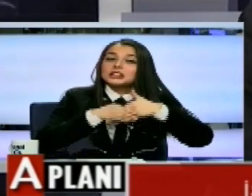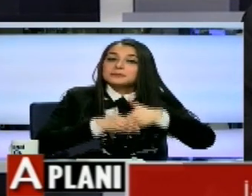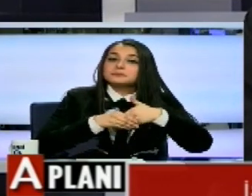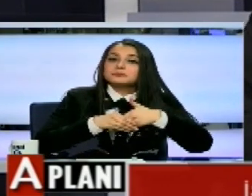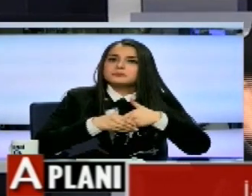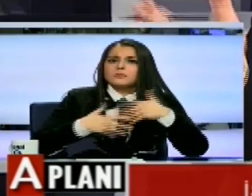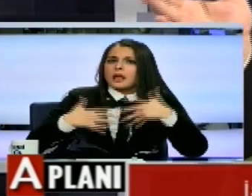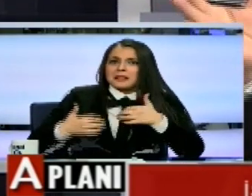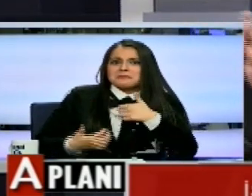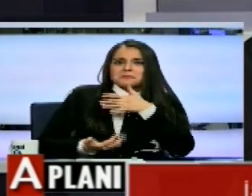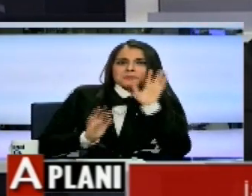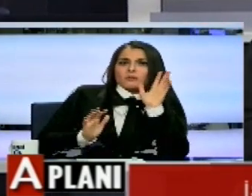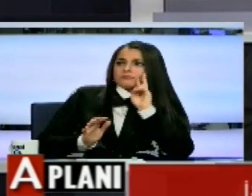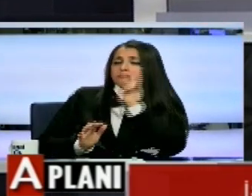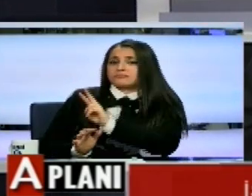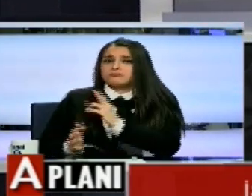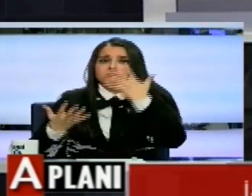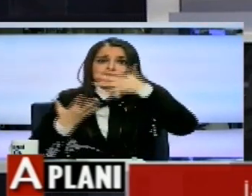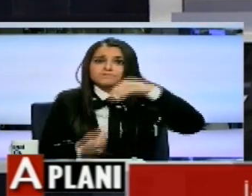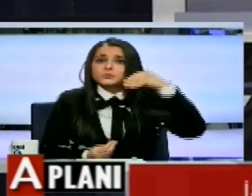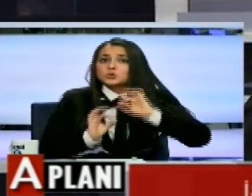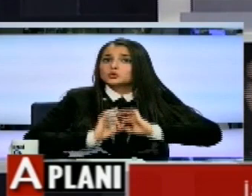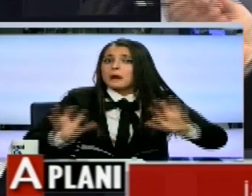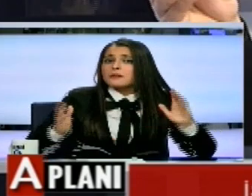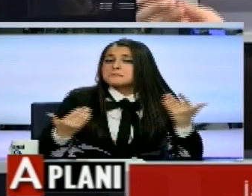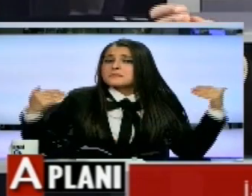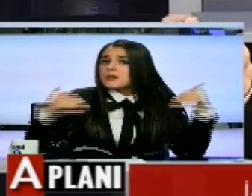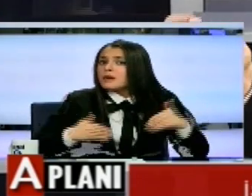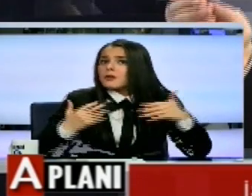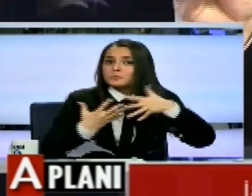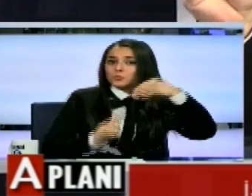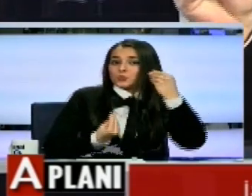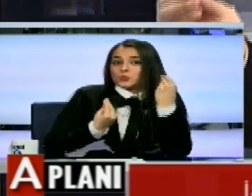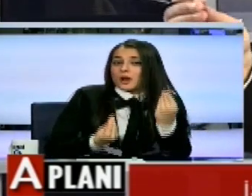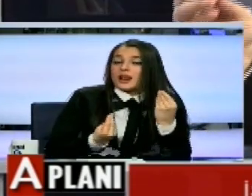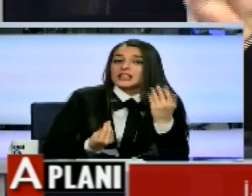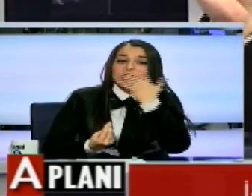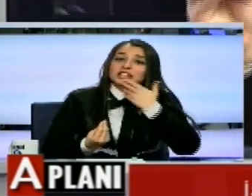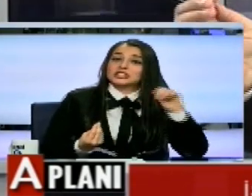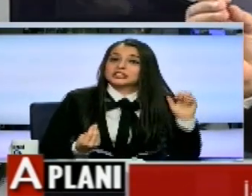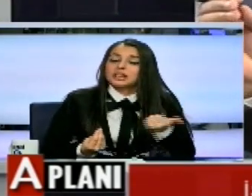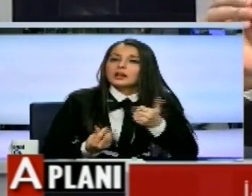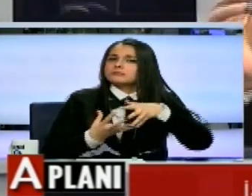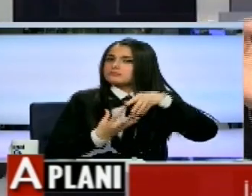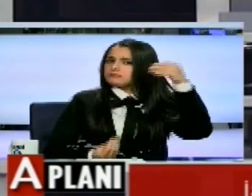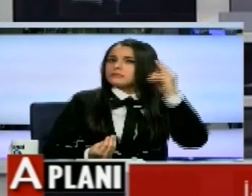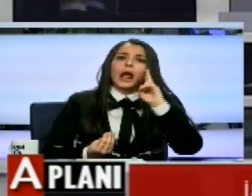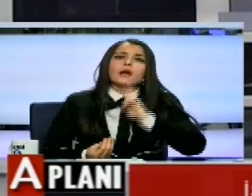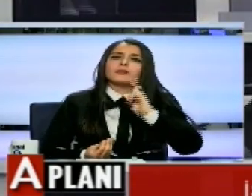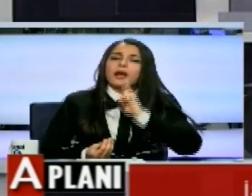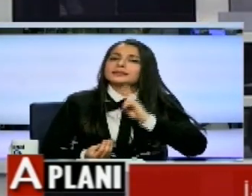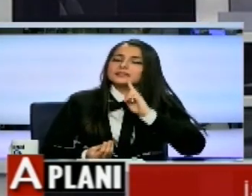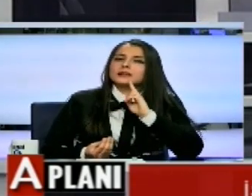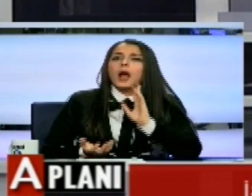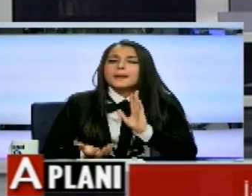olduğunu düşünemezdim. Baktığınızda gayet işte karizmatik, yakışıklı, sıradan bir insan.